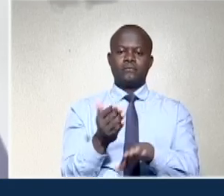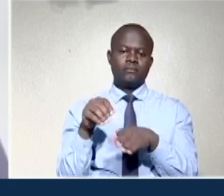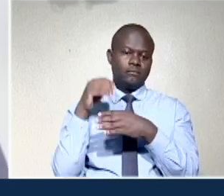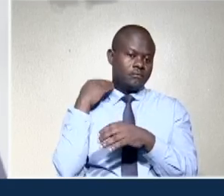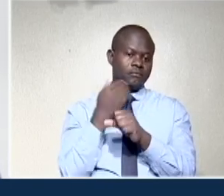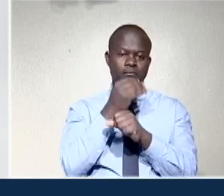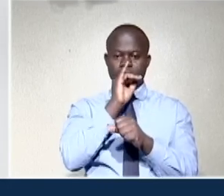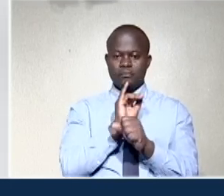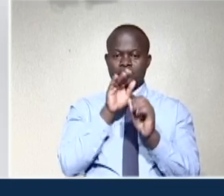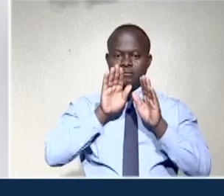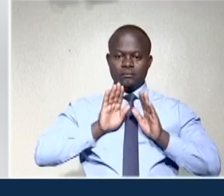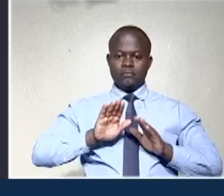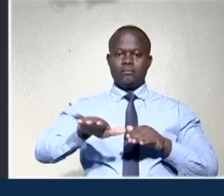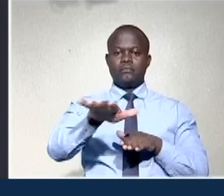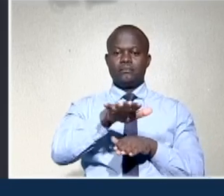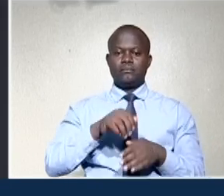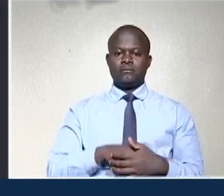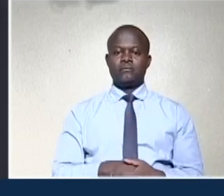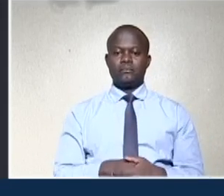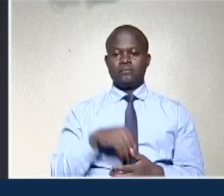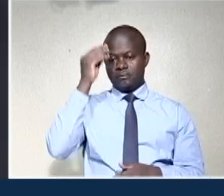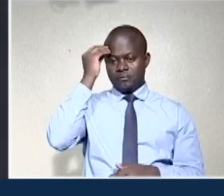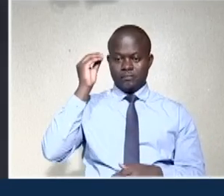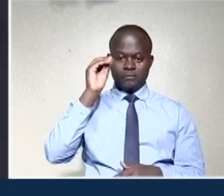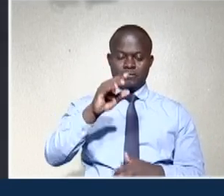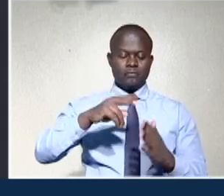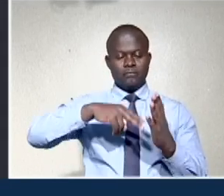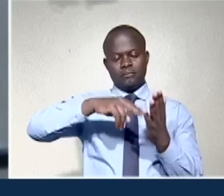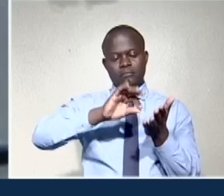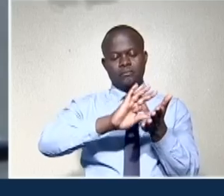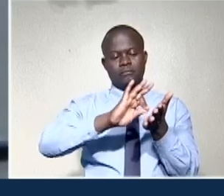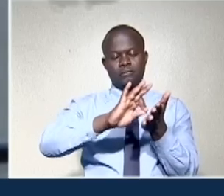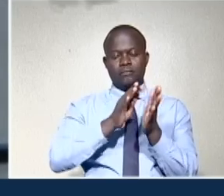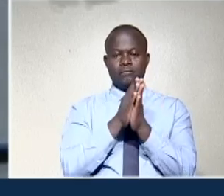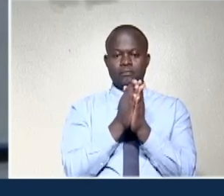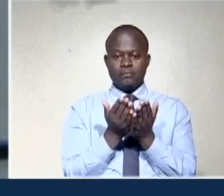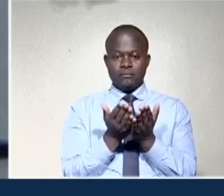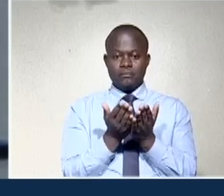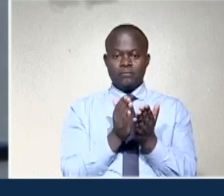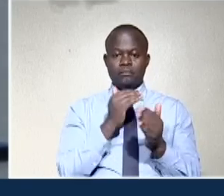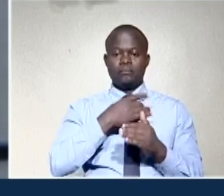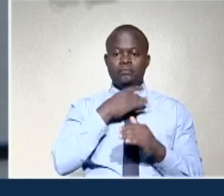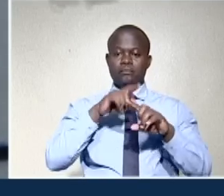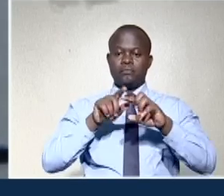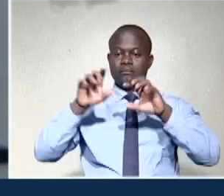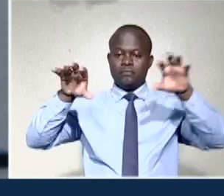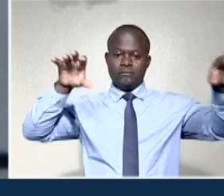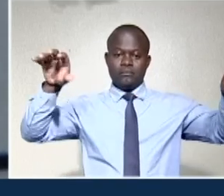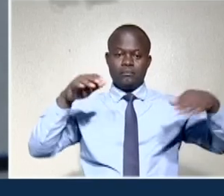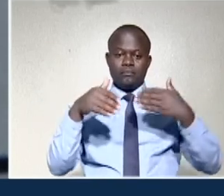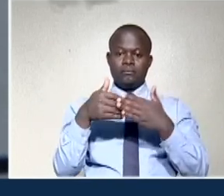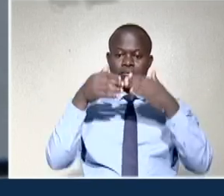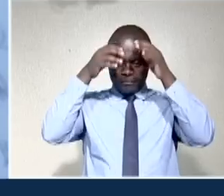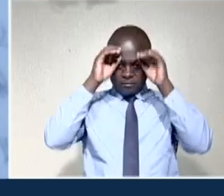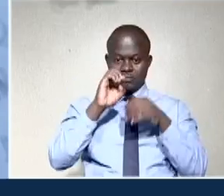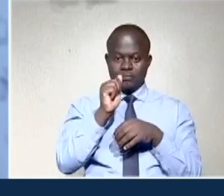Abatutsi ziruhukiye muri uru rwibutso. Mu butumwa yanditse mu gitabo cy'abashyitsi nyuma yo gusura ibice bitandukanye bigize urwo rwibutso,